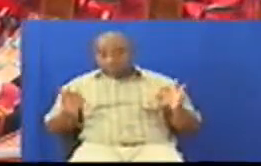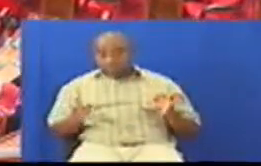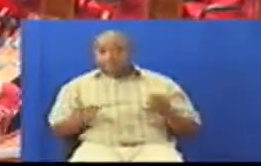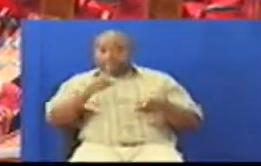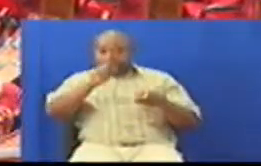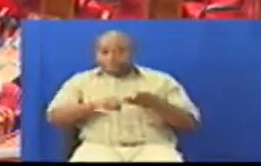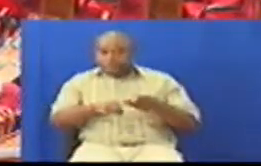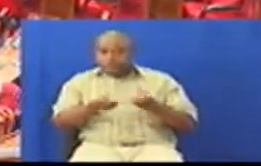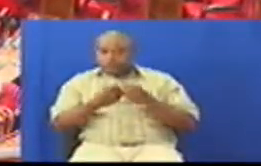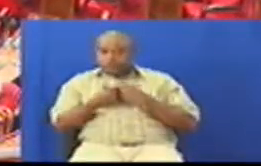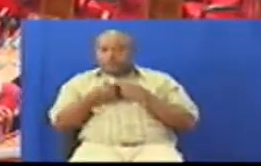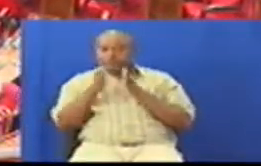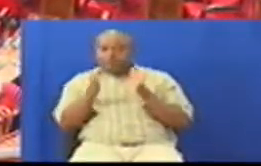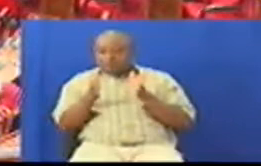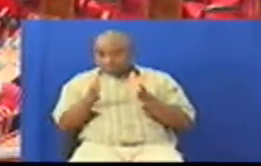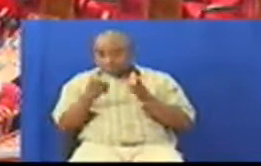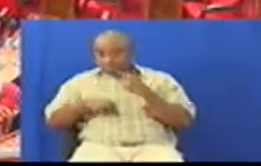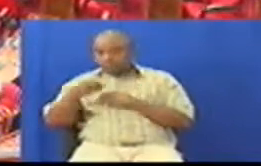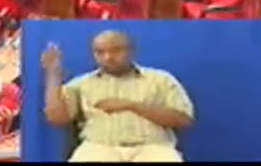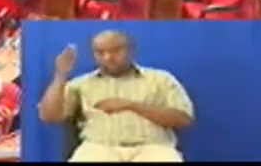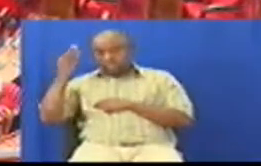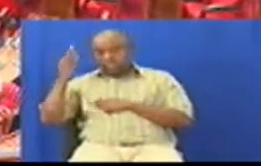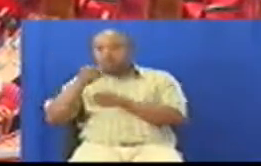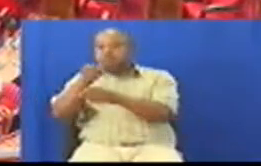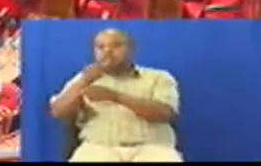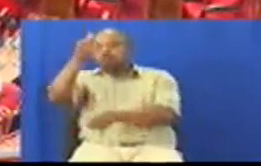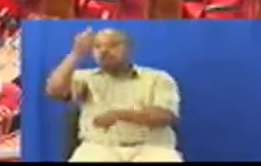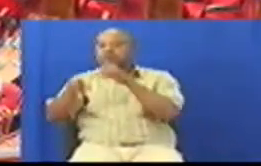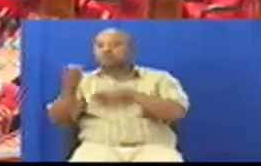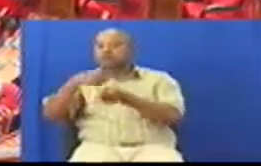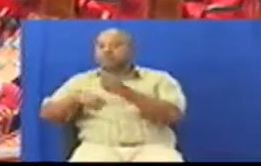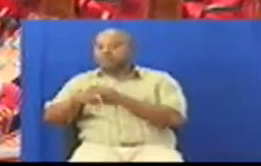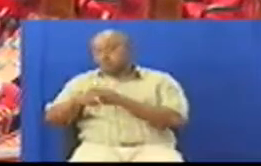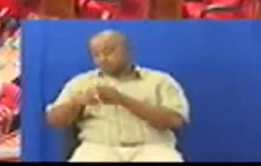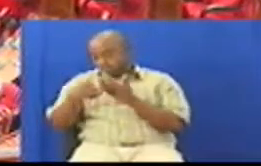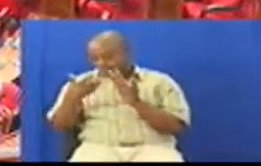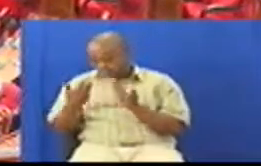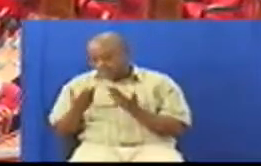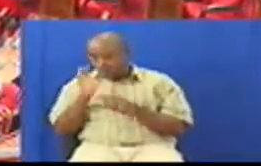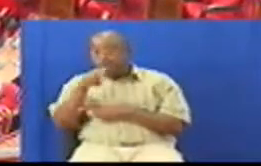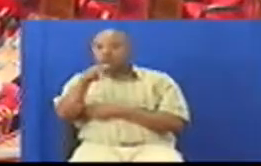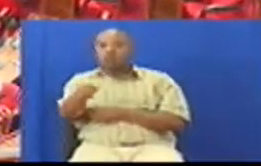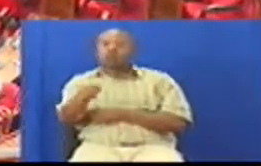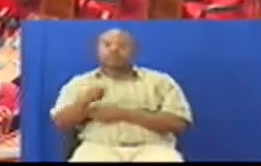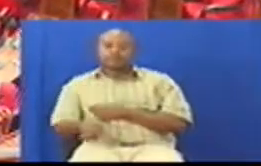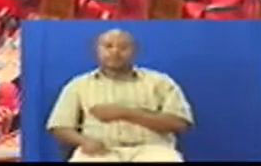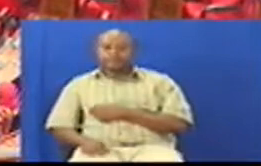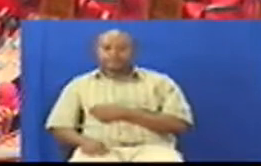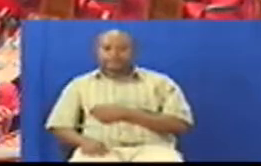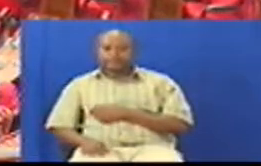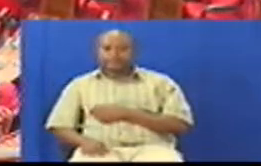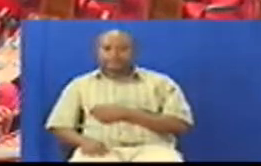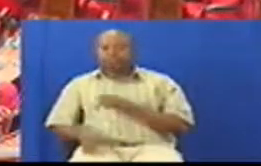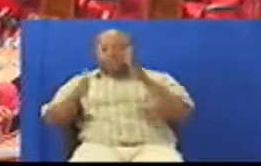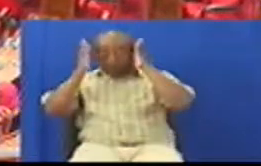ya kuchangia katika mjadala wa budget ya mwisho kabisa katika kipindi hiki cha kwanza cha kutumikia Bunge la Jamhuri ya Muungano wa Tanzania. Mheshimiwa